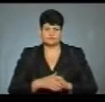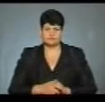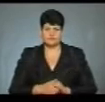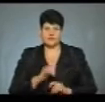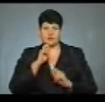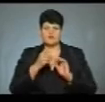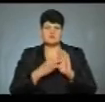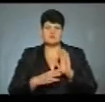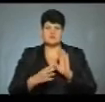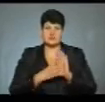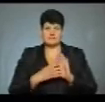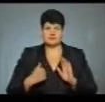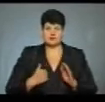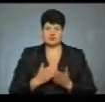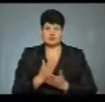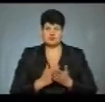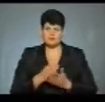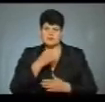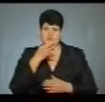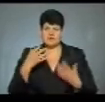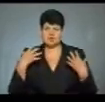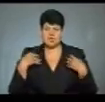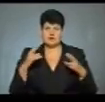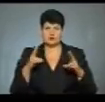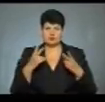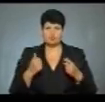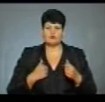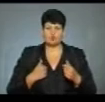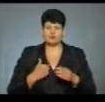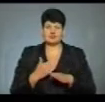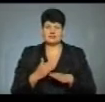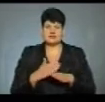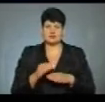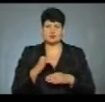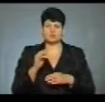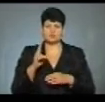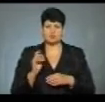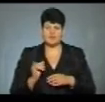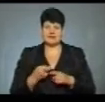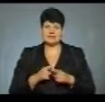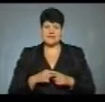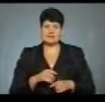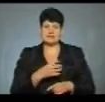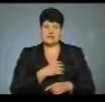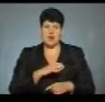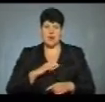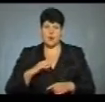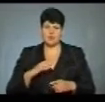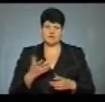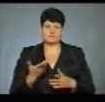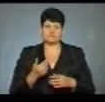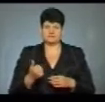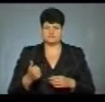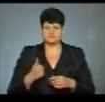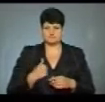Нагородили 89 військовослужбовців, повідомила начальниця клубу військової частини Юлія Шкугра. Це нагороди від Збройних сил України,